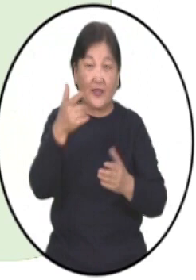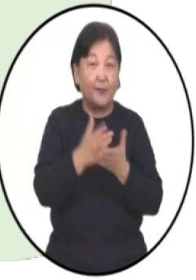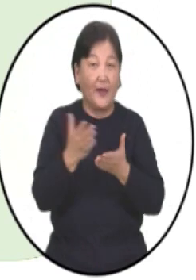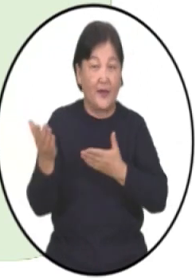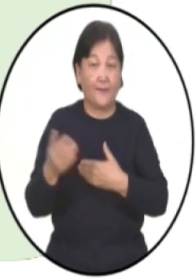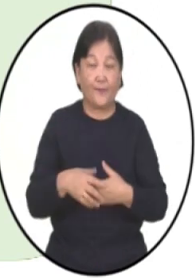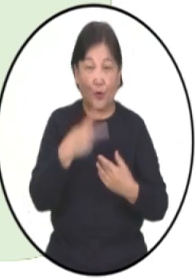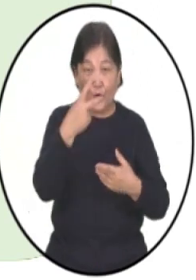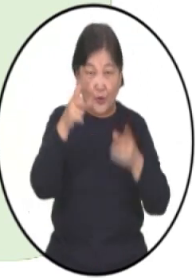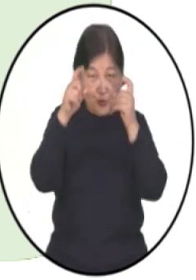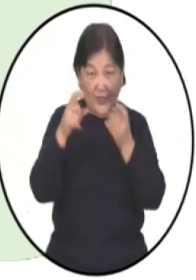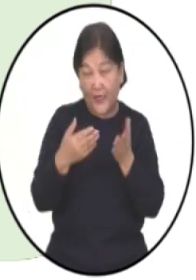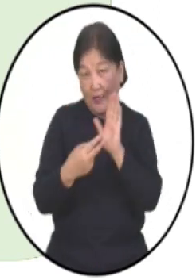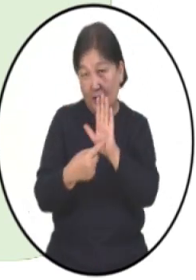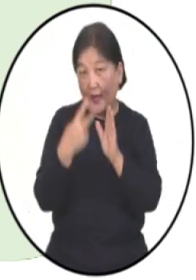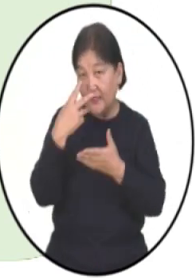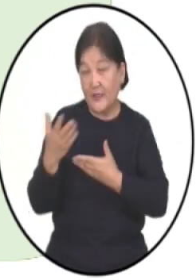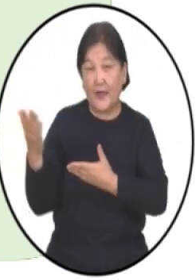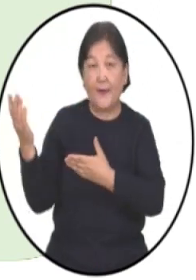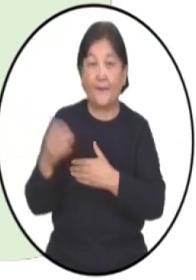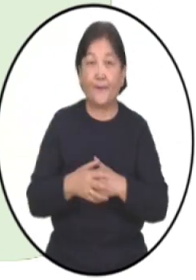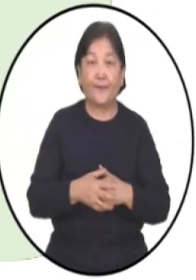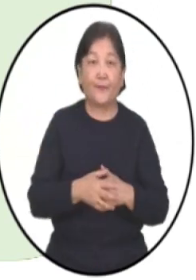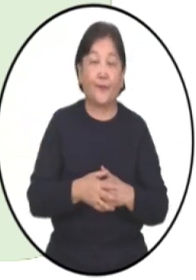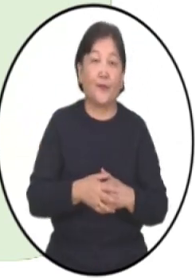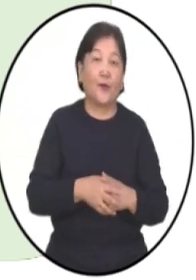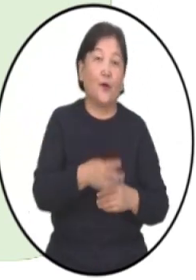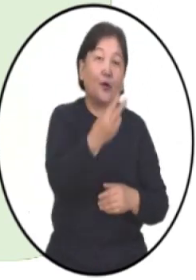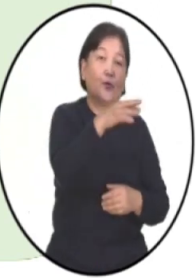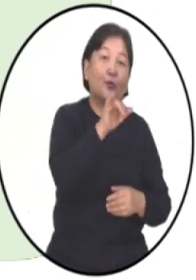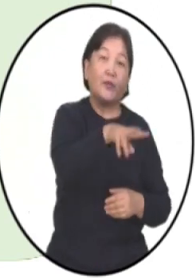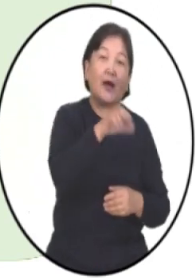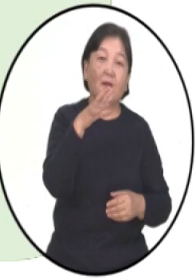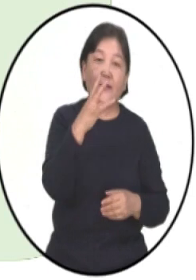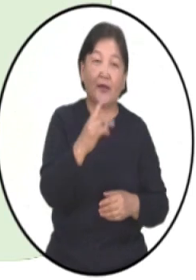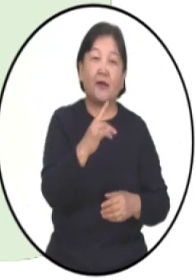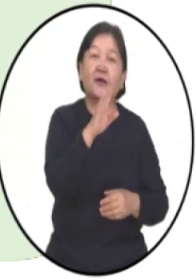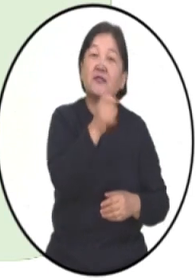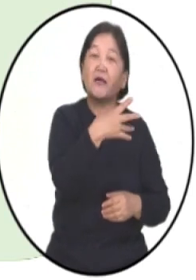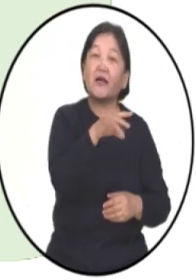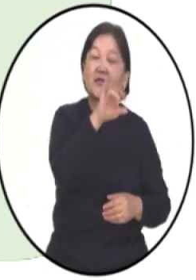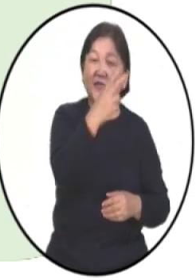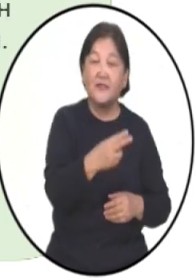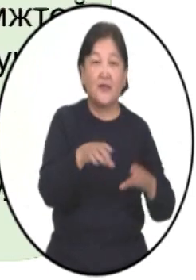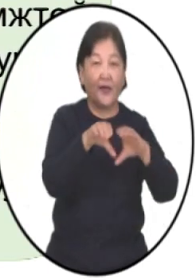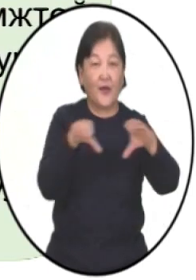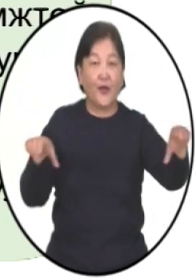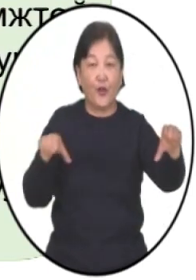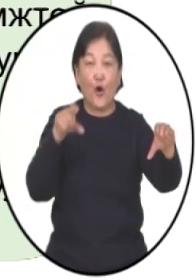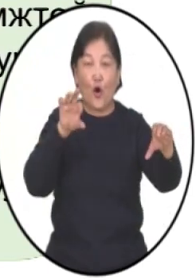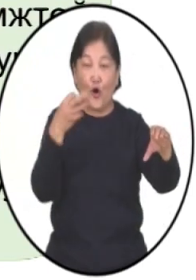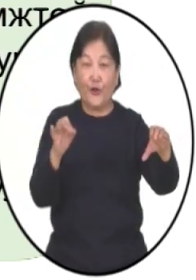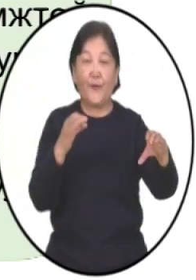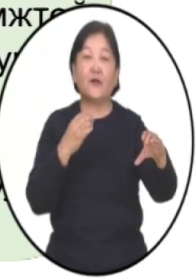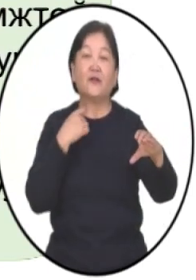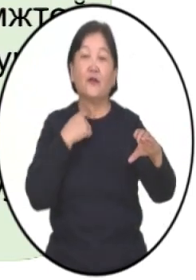зургуудыг ажиглая. За энэ ямар зургуй ихэд улааны цэцлэх станц энэ хоолоо ажиглагдаж байна. За энэ нь болохоор дамжуулах хоолоо гэсэн.